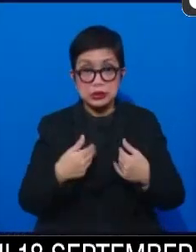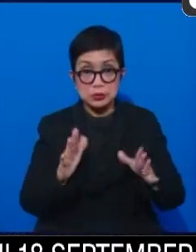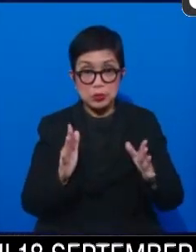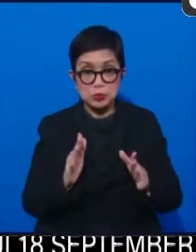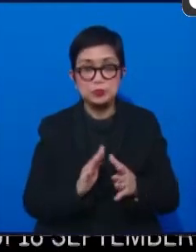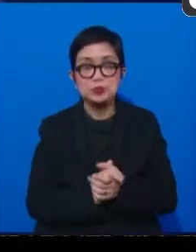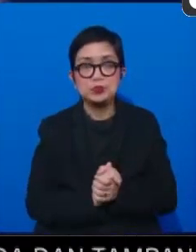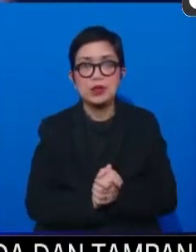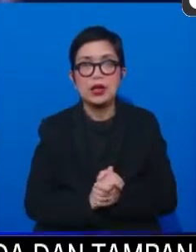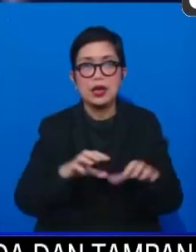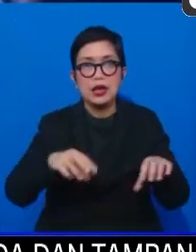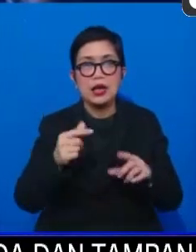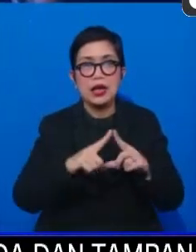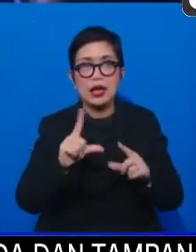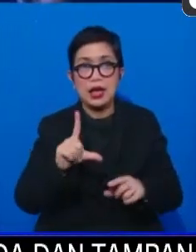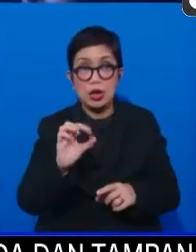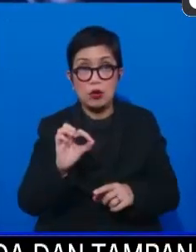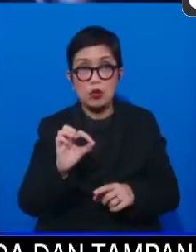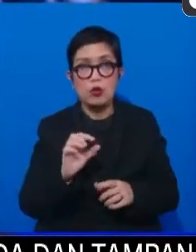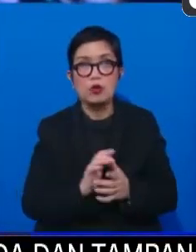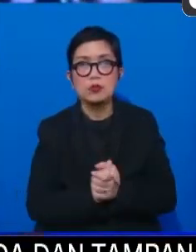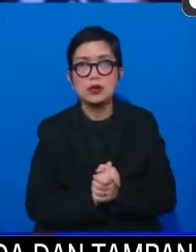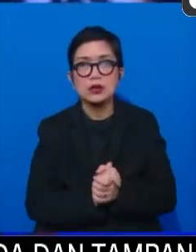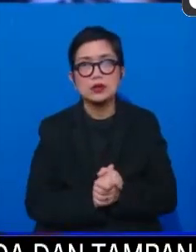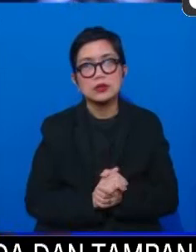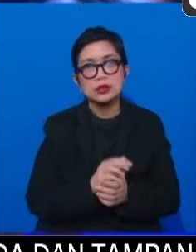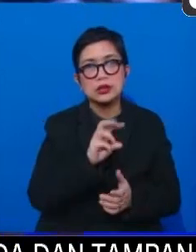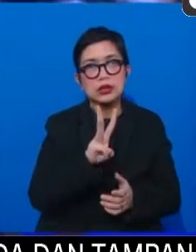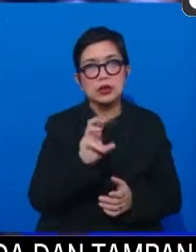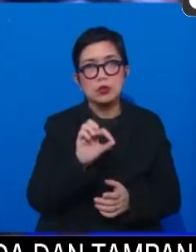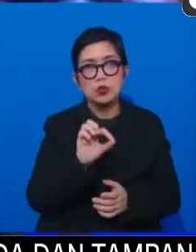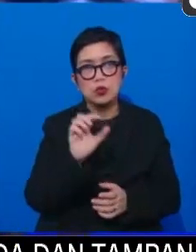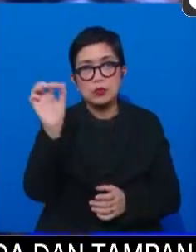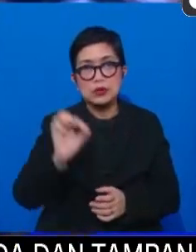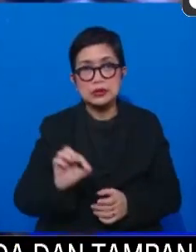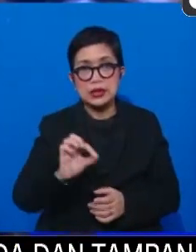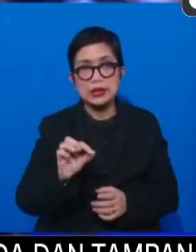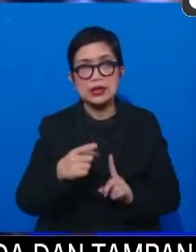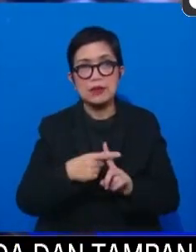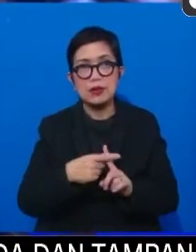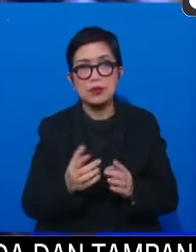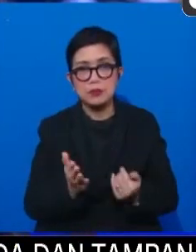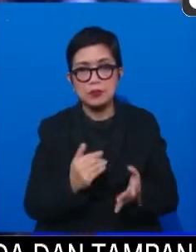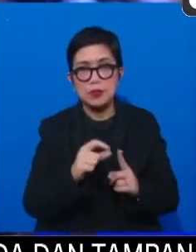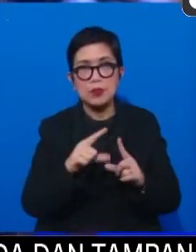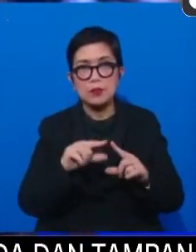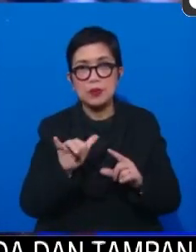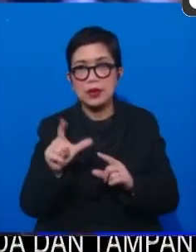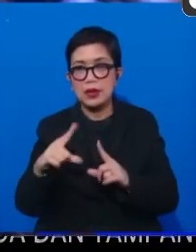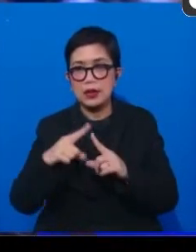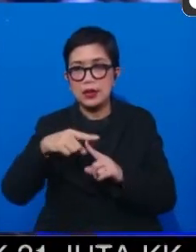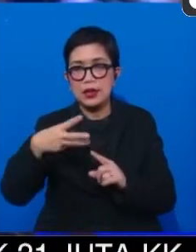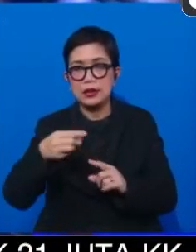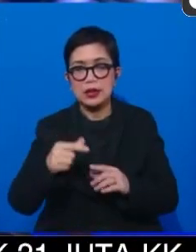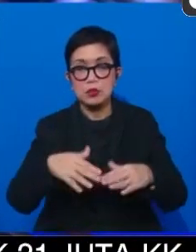beragam fasilitas bertransaksi. Sampai 30% menggunakan Aloprime, ditambah cashback 5% menggunakan PayLater. Buka Alobank,